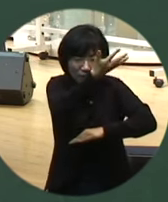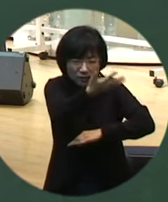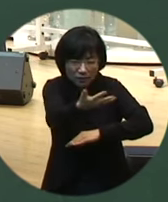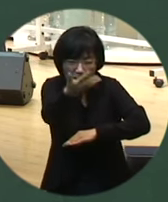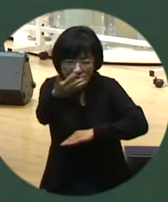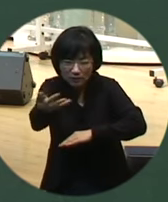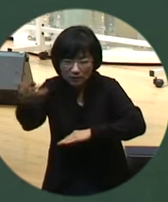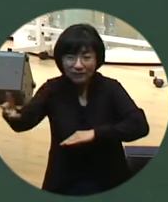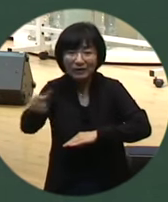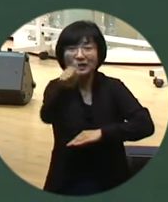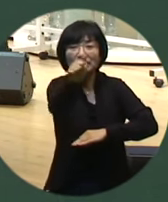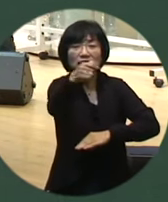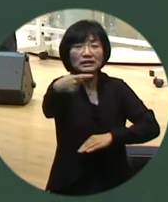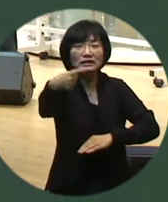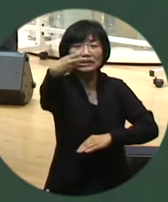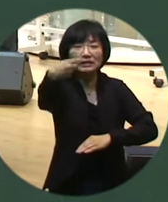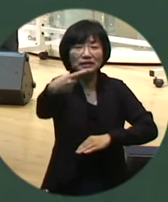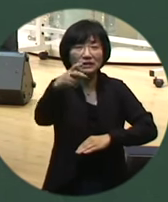prayer. 자,